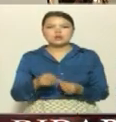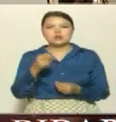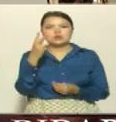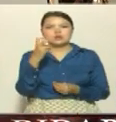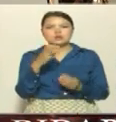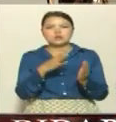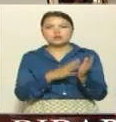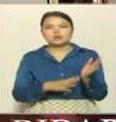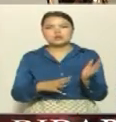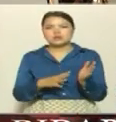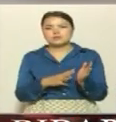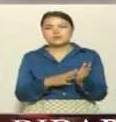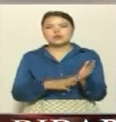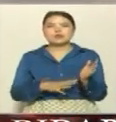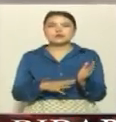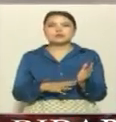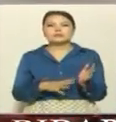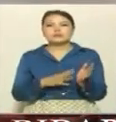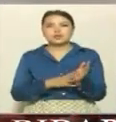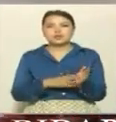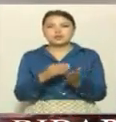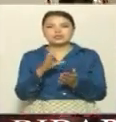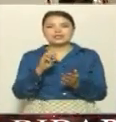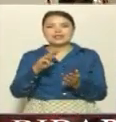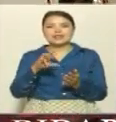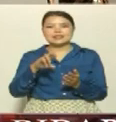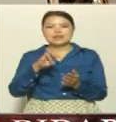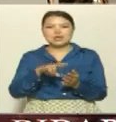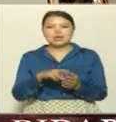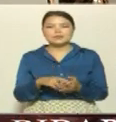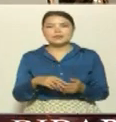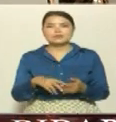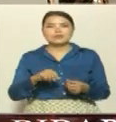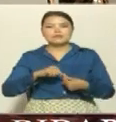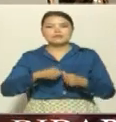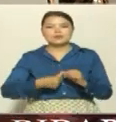299 части 3. Мы назначили ему пожизненное лишение свободы.